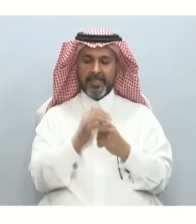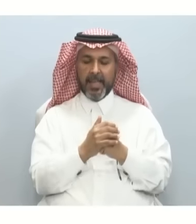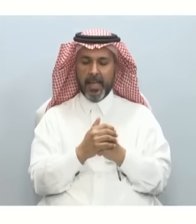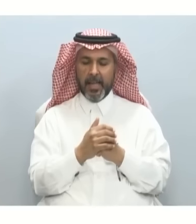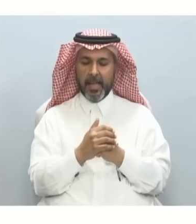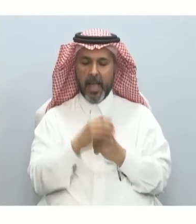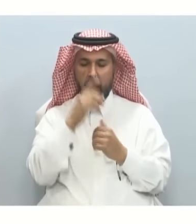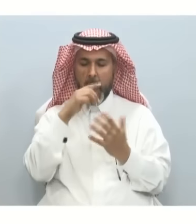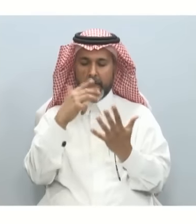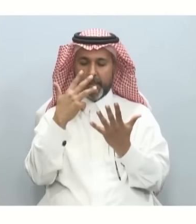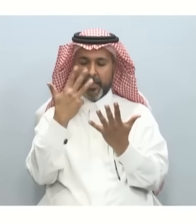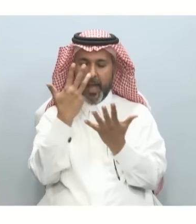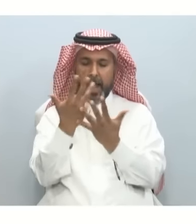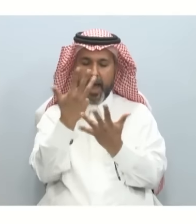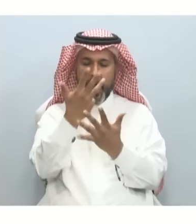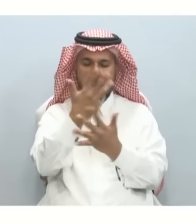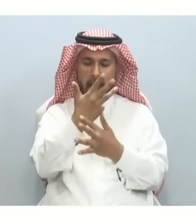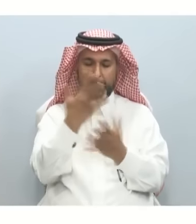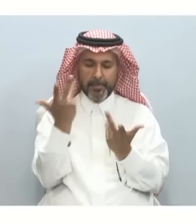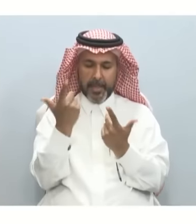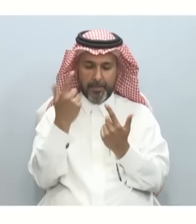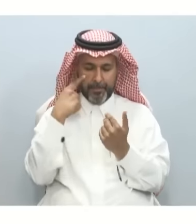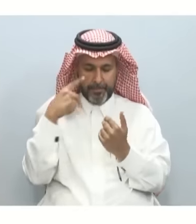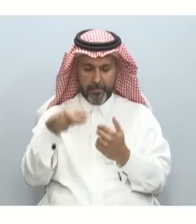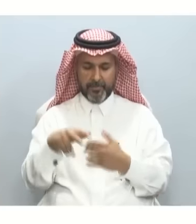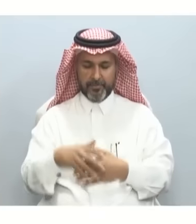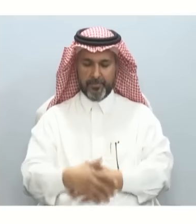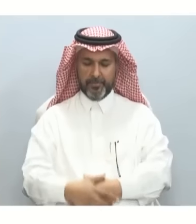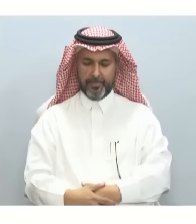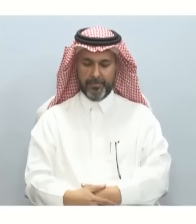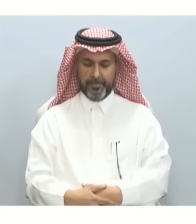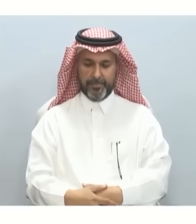الخمسه الاولى اللي العدد تسعه تفضل يا مبدعين اوجدوها